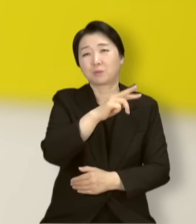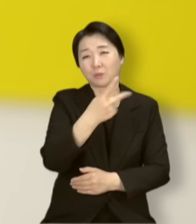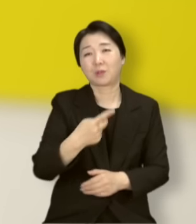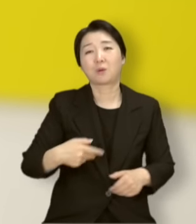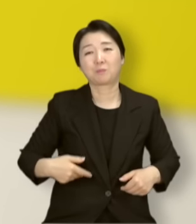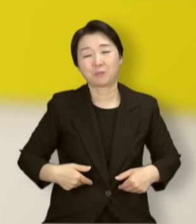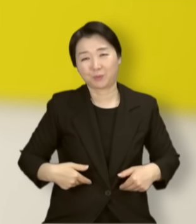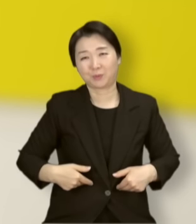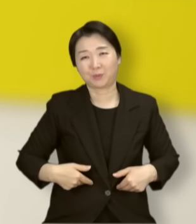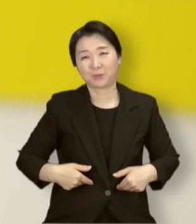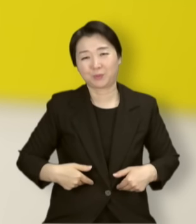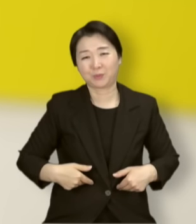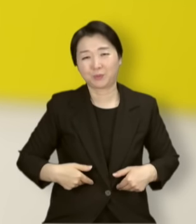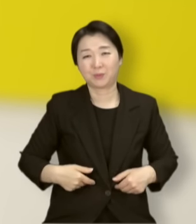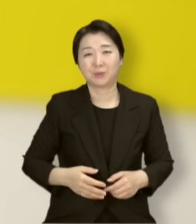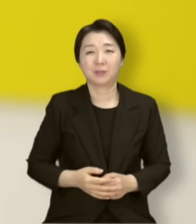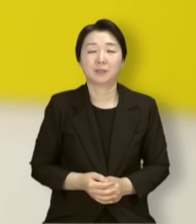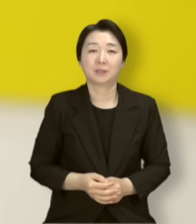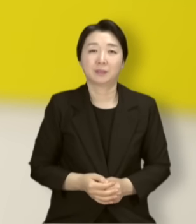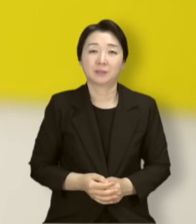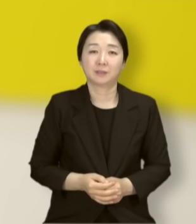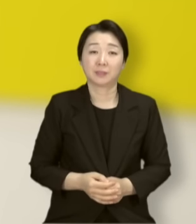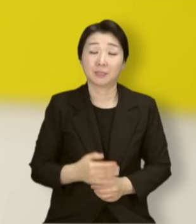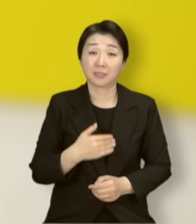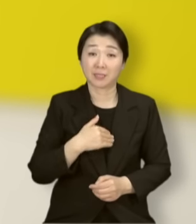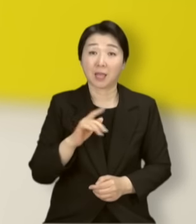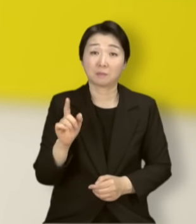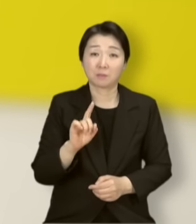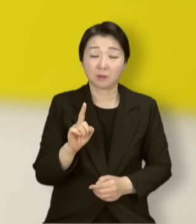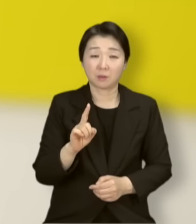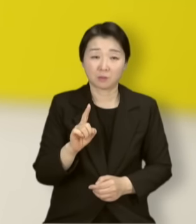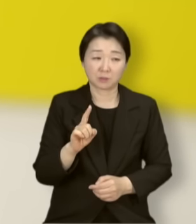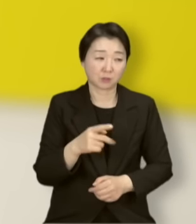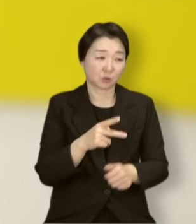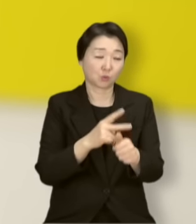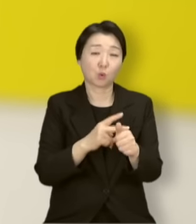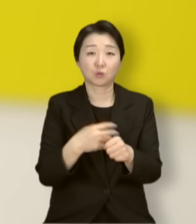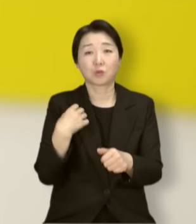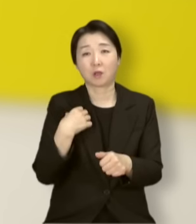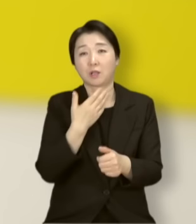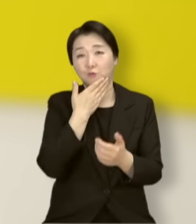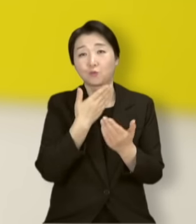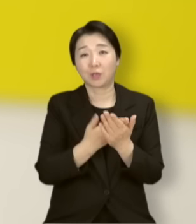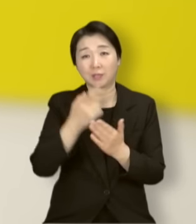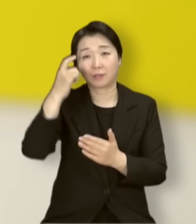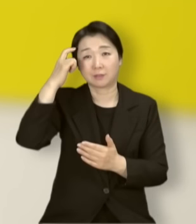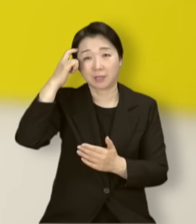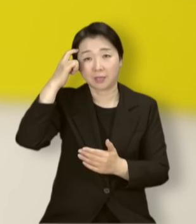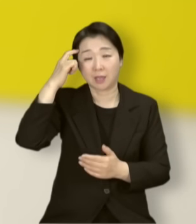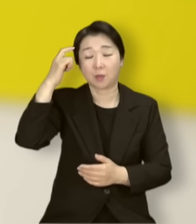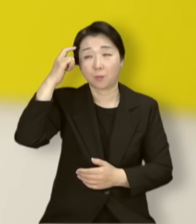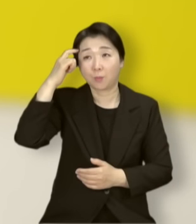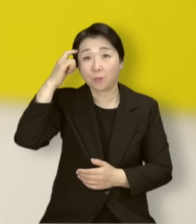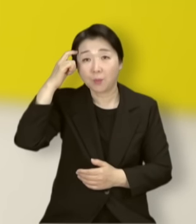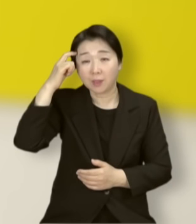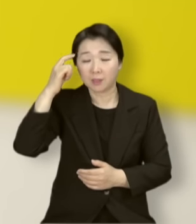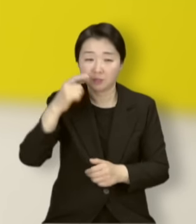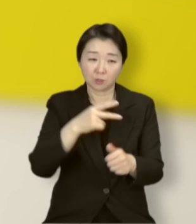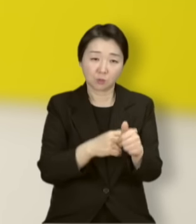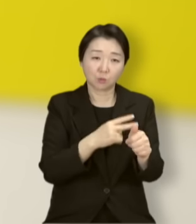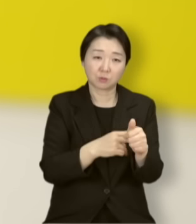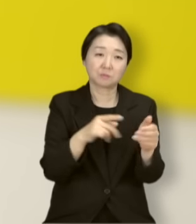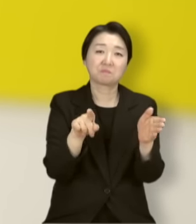텐데 결국은 저는 그런 쪽에서 교수들의 역할이 크다고 생각합니다. 네. 아직까지는